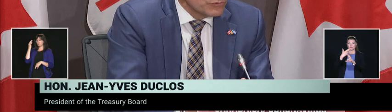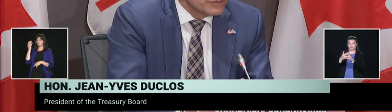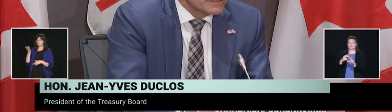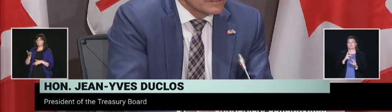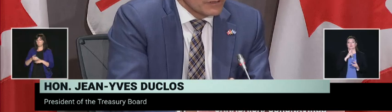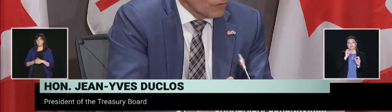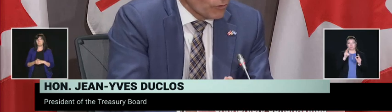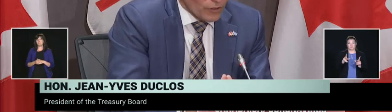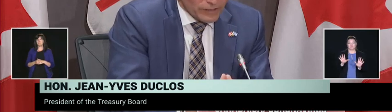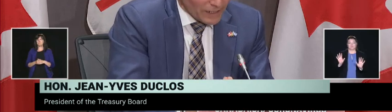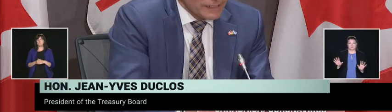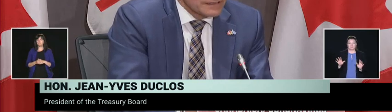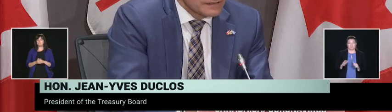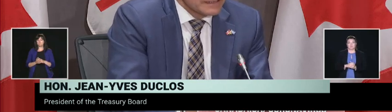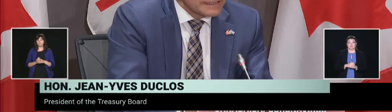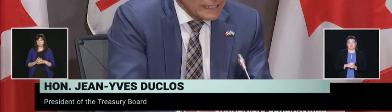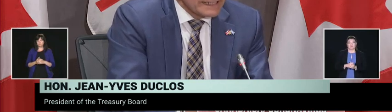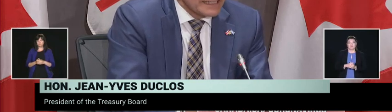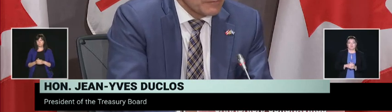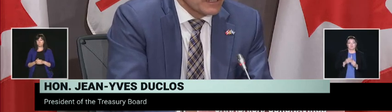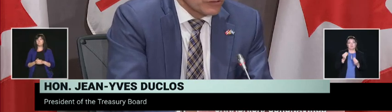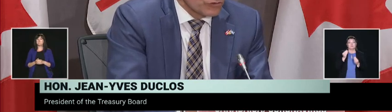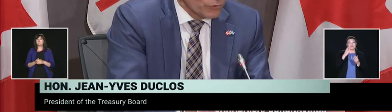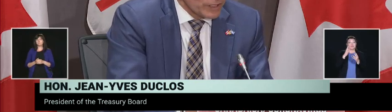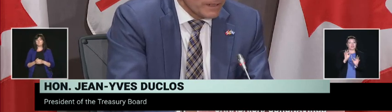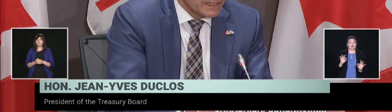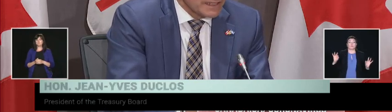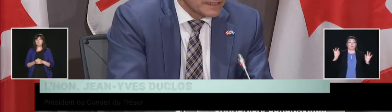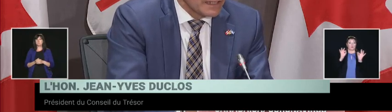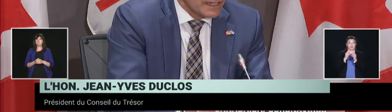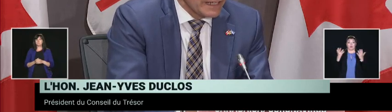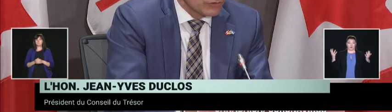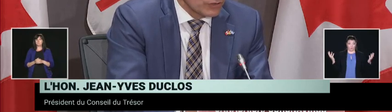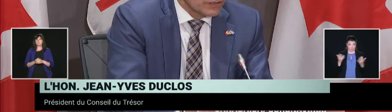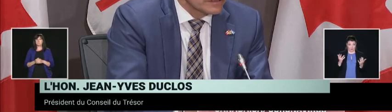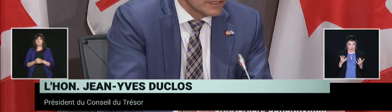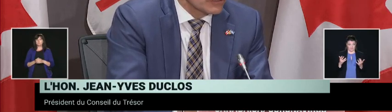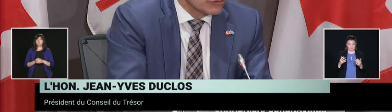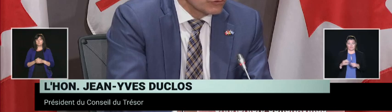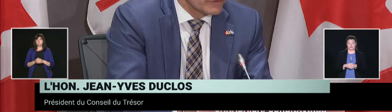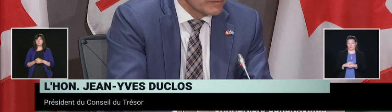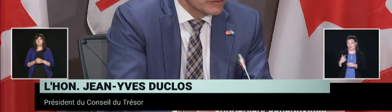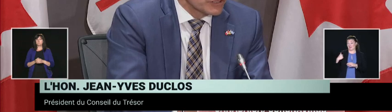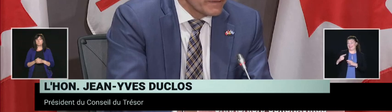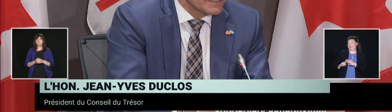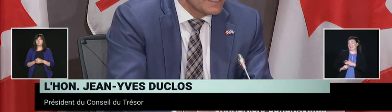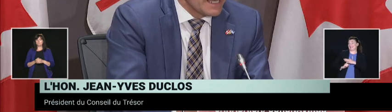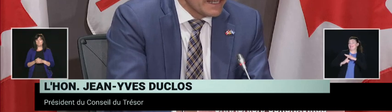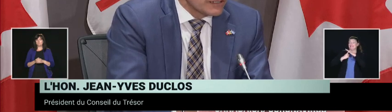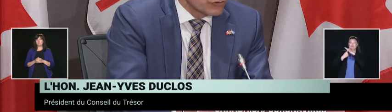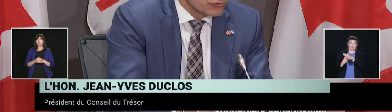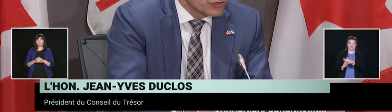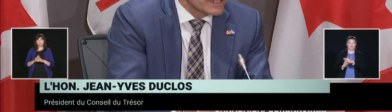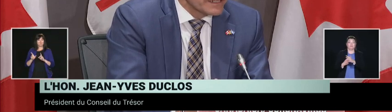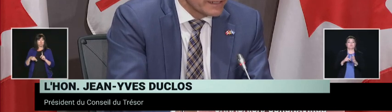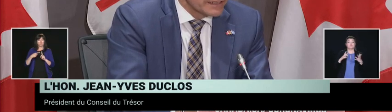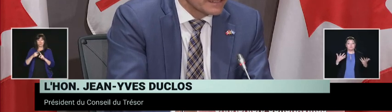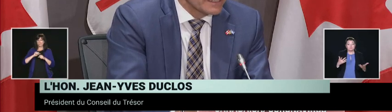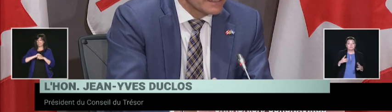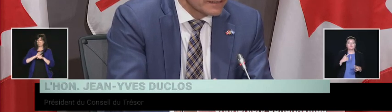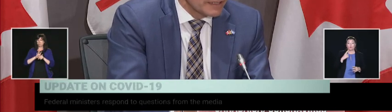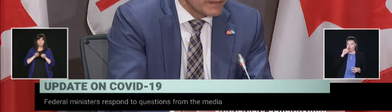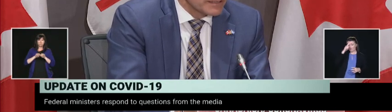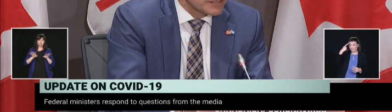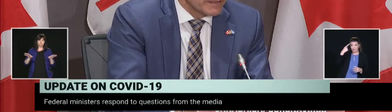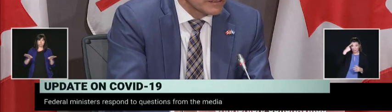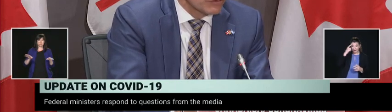le début, on a dit très clairement que le gouvernement canadien allait être là tant que le gouvernement du Québec allait juger